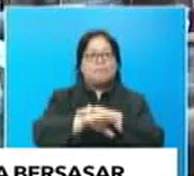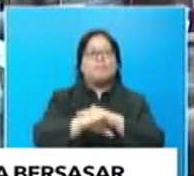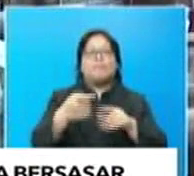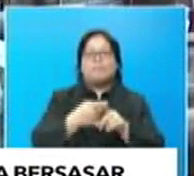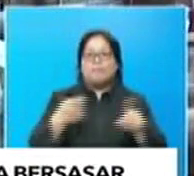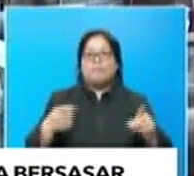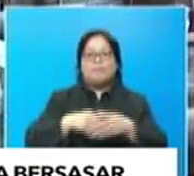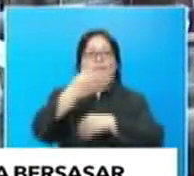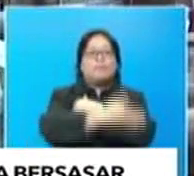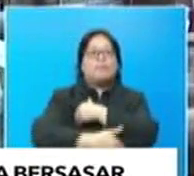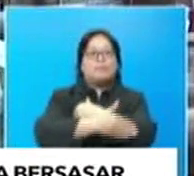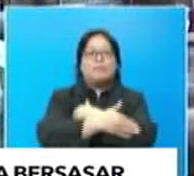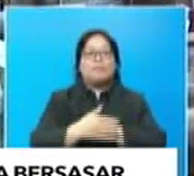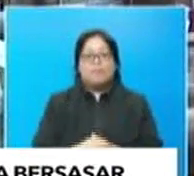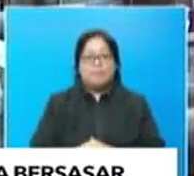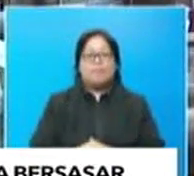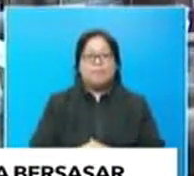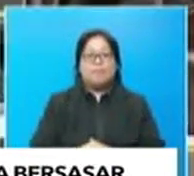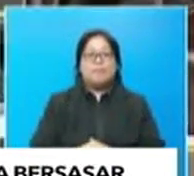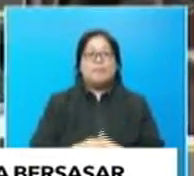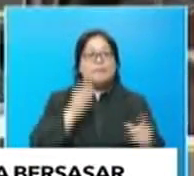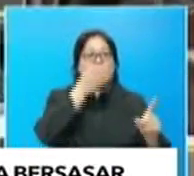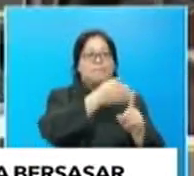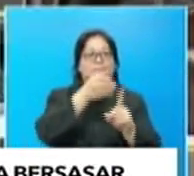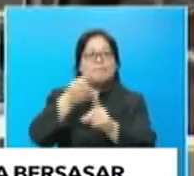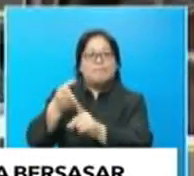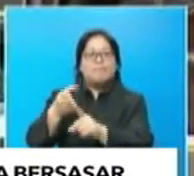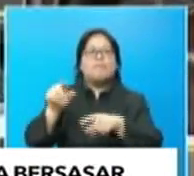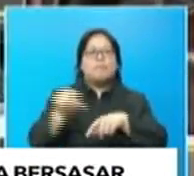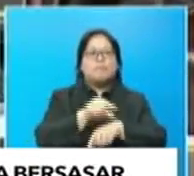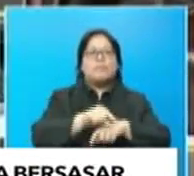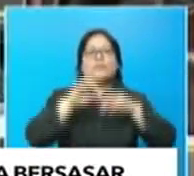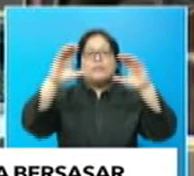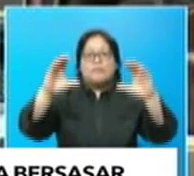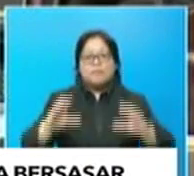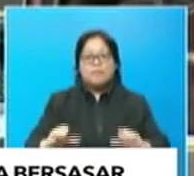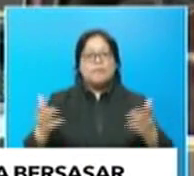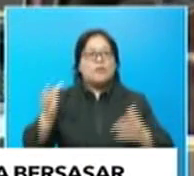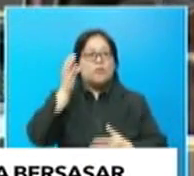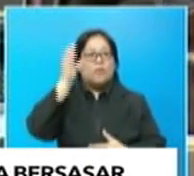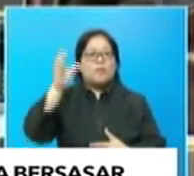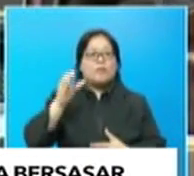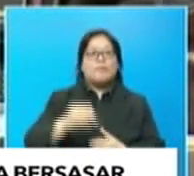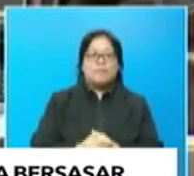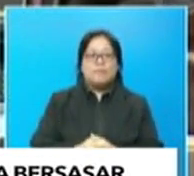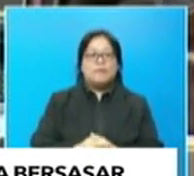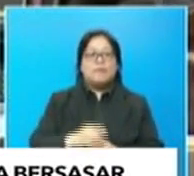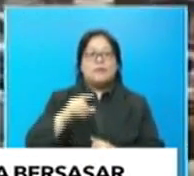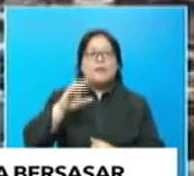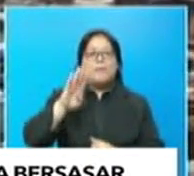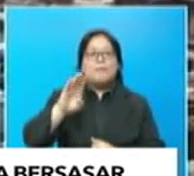dari luar negara secara bersasar dengan menggunakan kaedah ataupun konsep gelembung